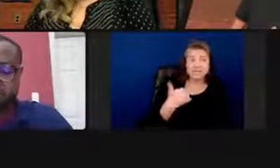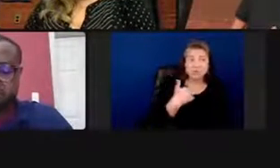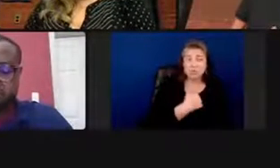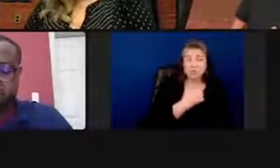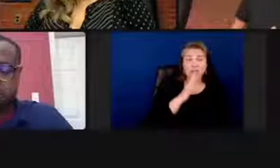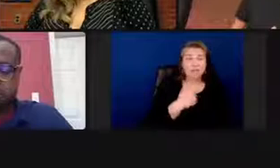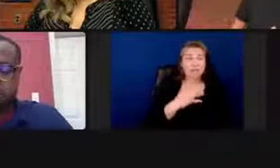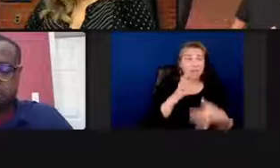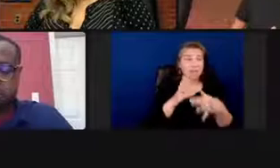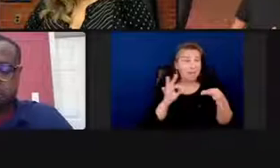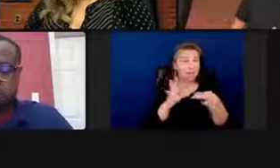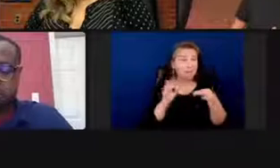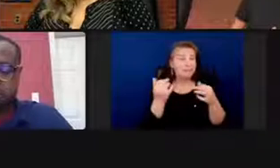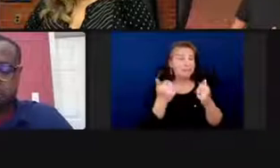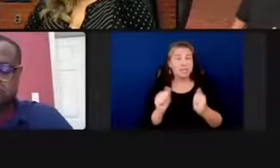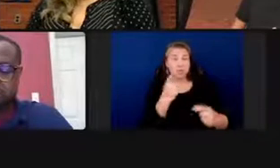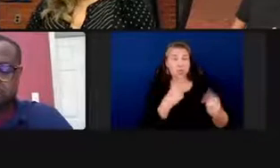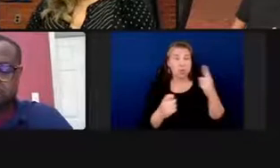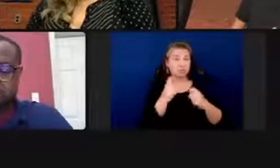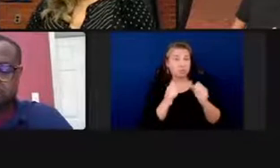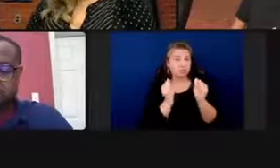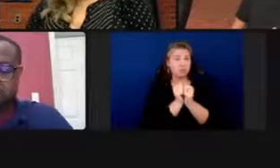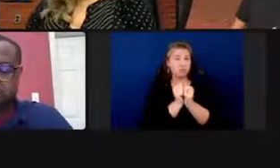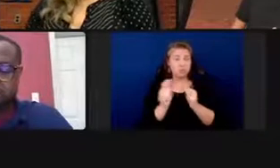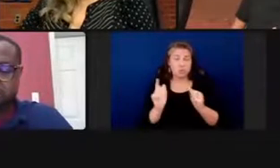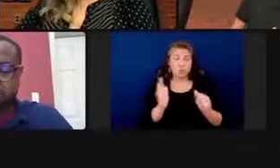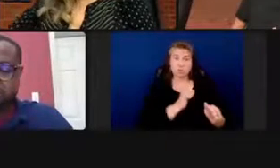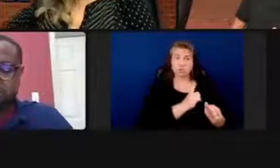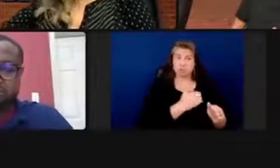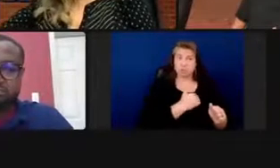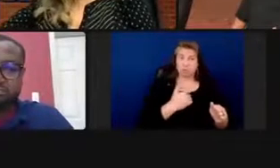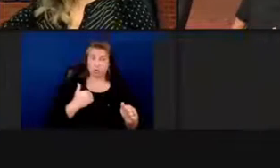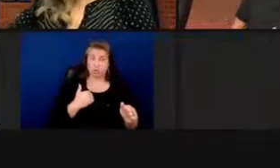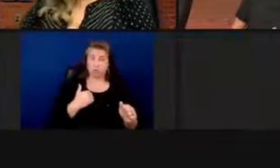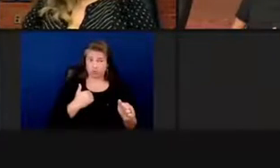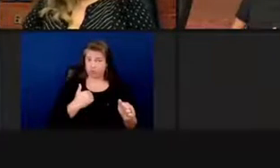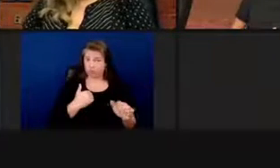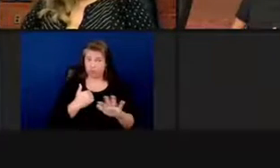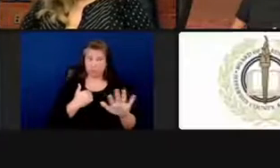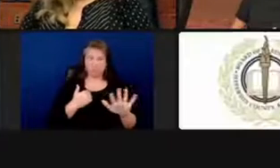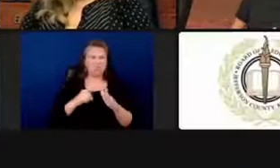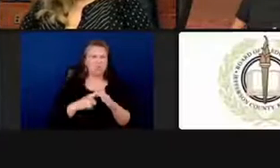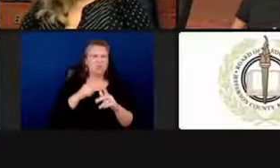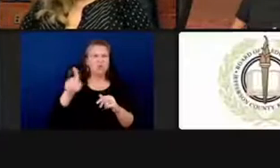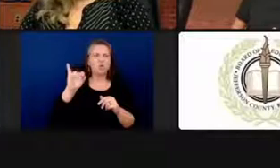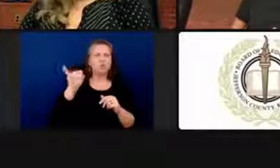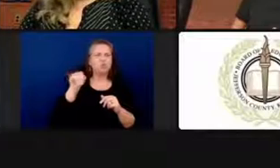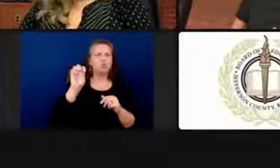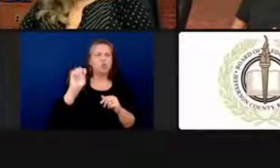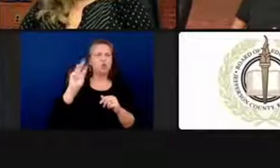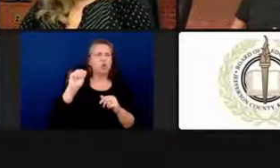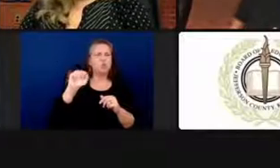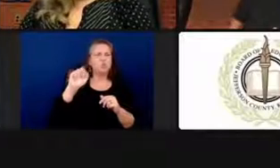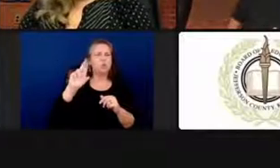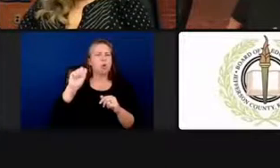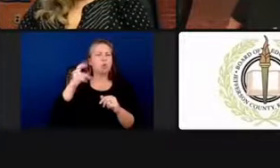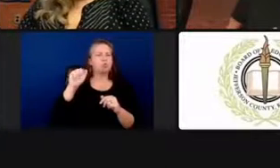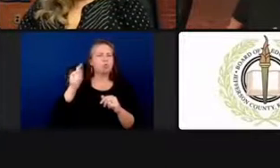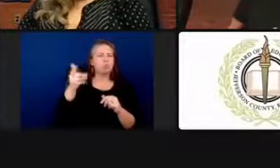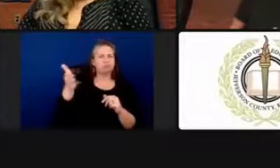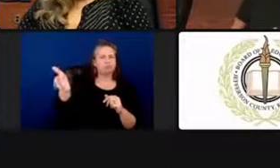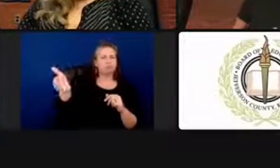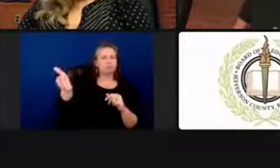حسنا، الآن نستمع إلى مداخلاتكم، وأود أن أعطي الكلمة للسيد